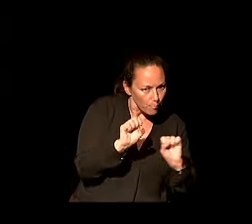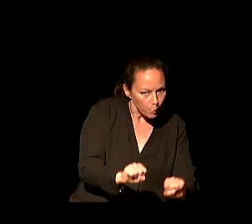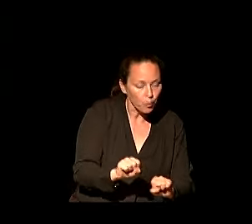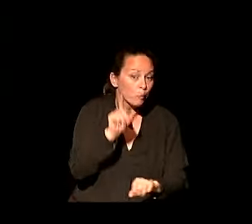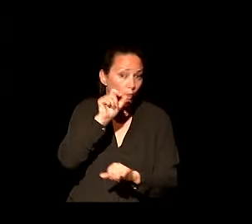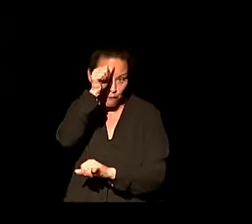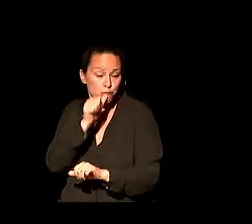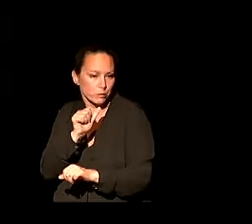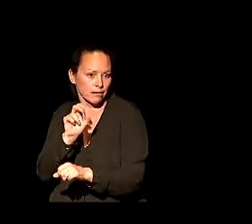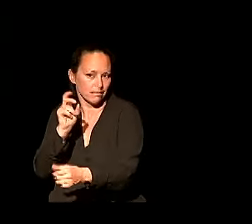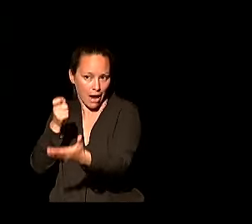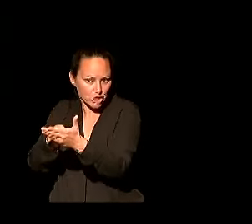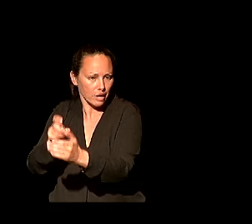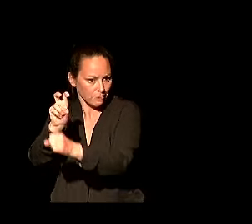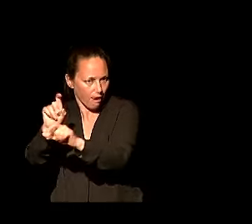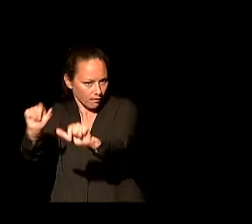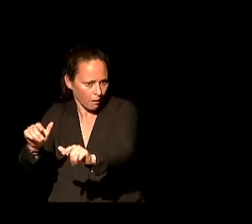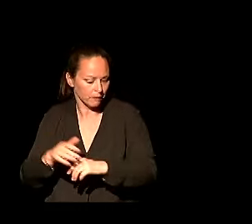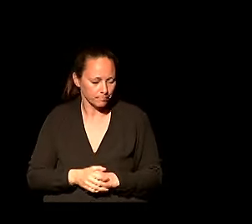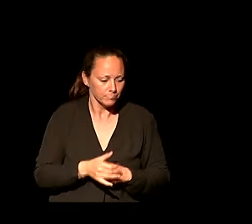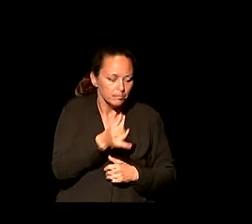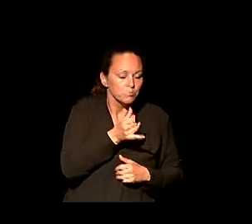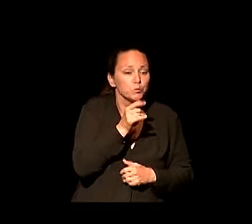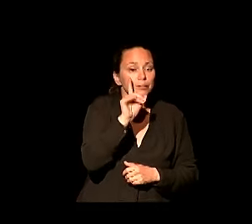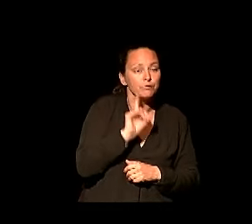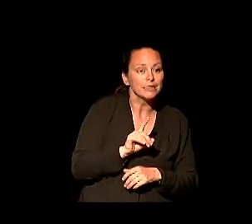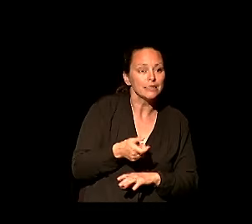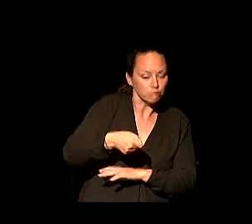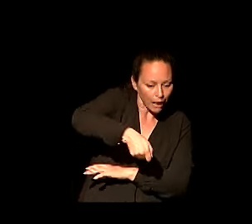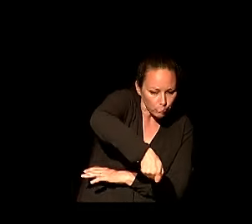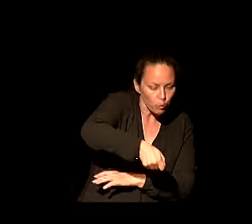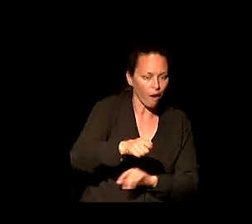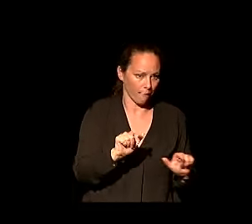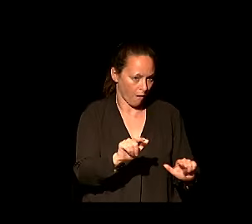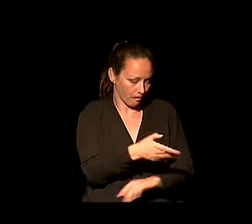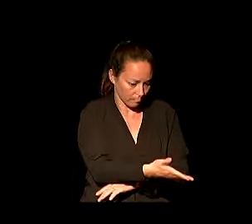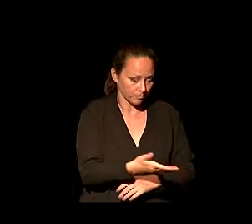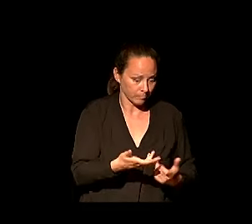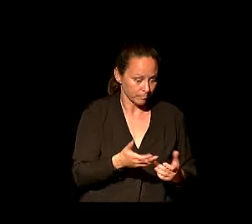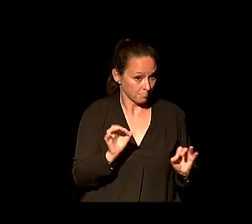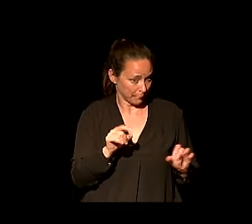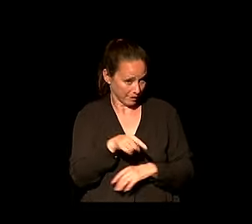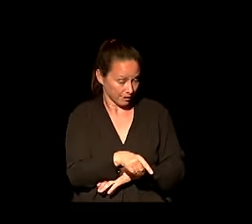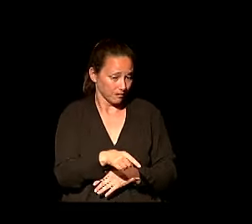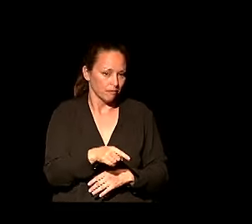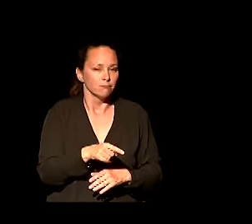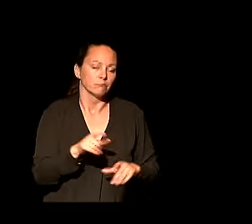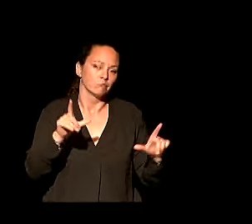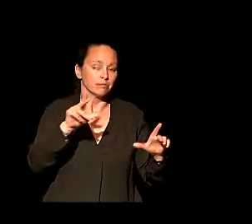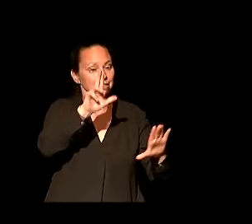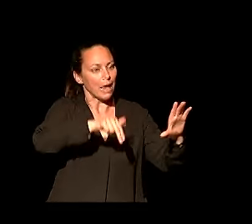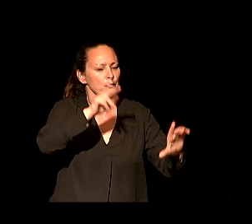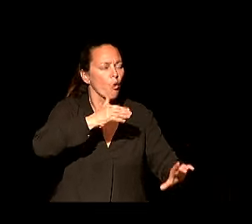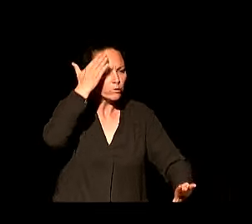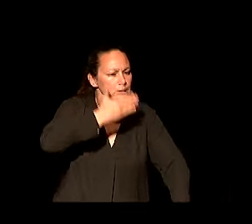de Renoir, la petite fille à l'arrosoir, qui se retrouve dans les décors et qui, pareil, est une œuvre célèbre, un peu iconique,